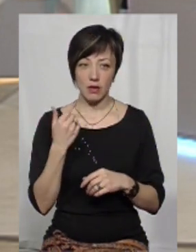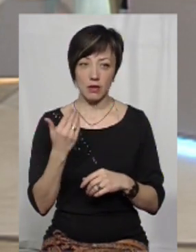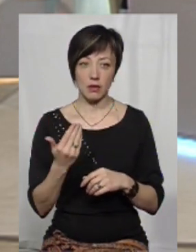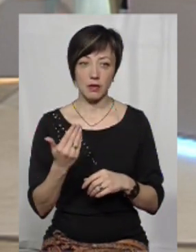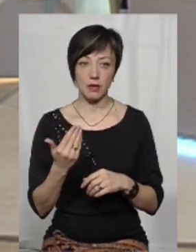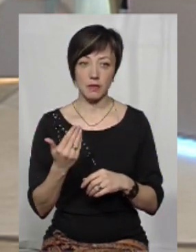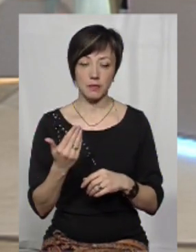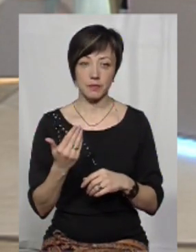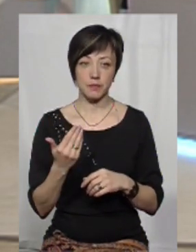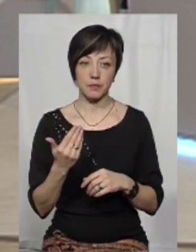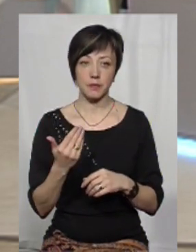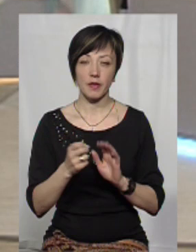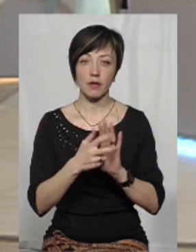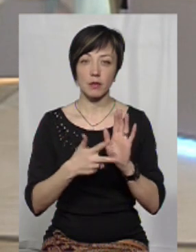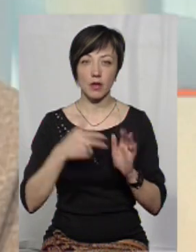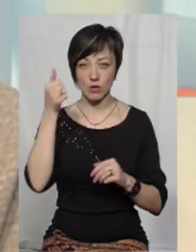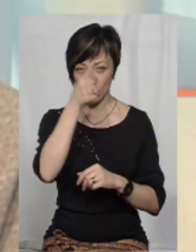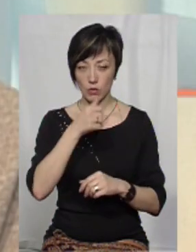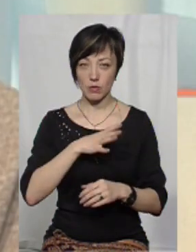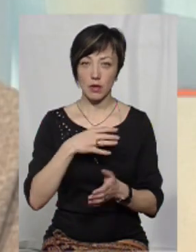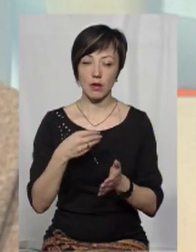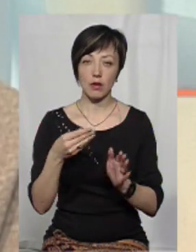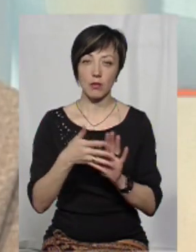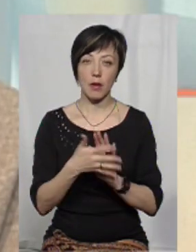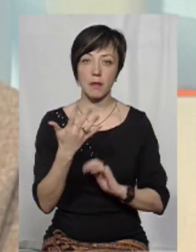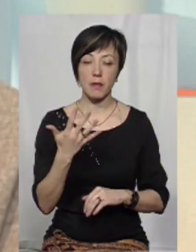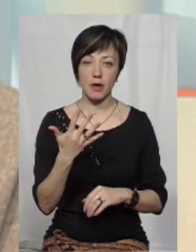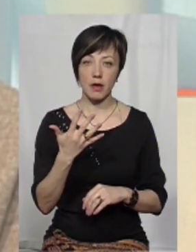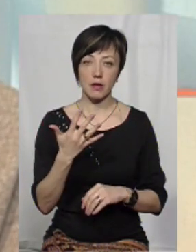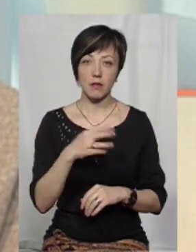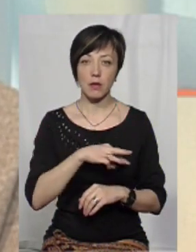Федєв, до 18-й год было освоено